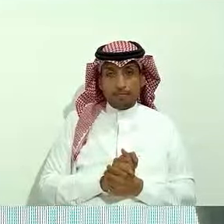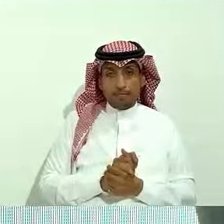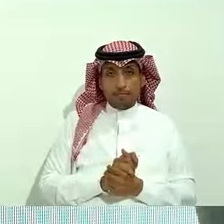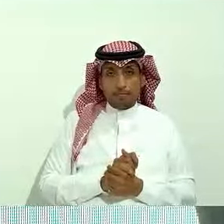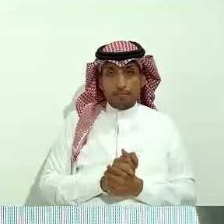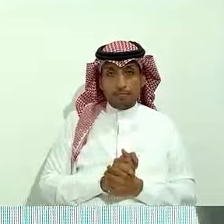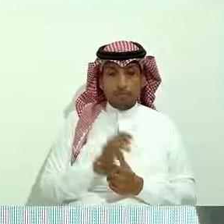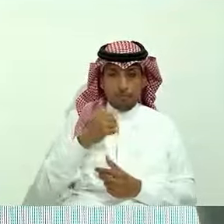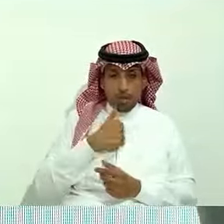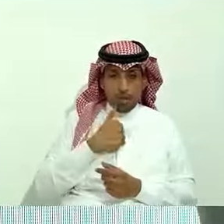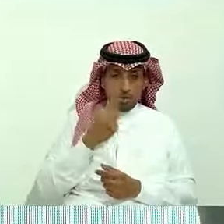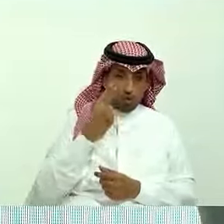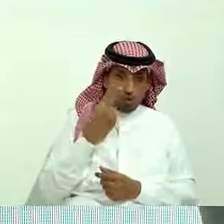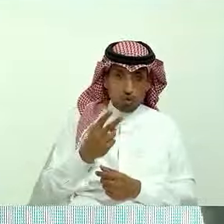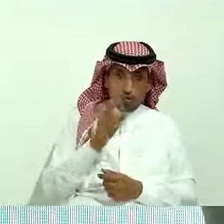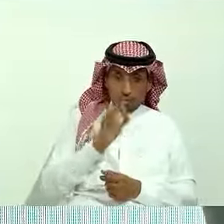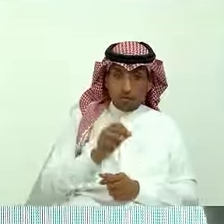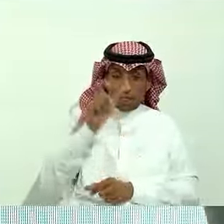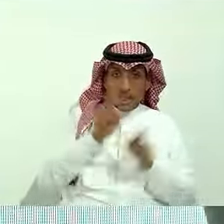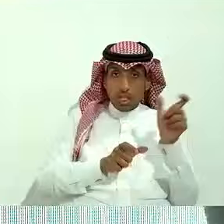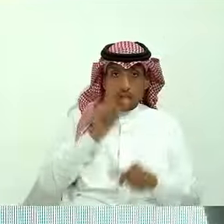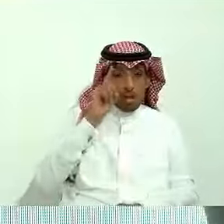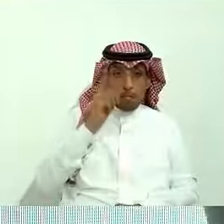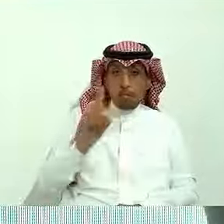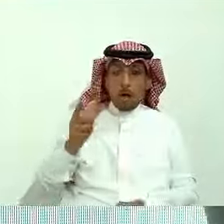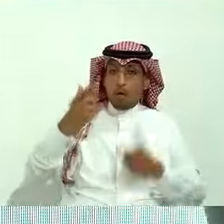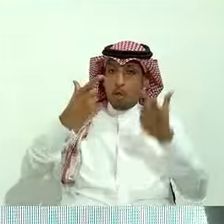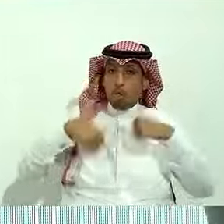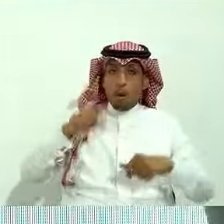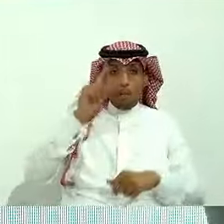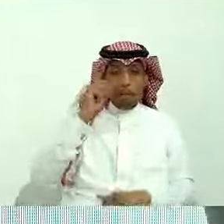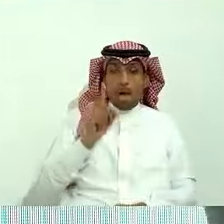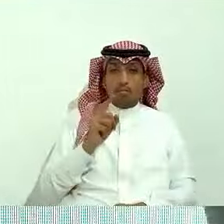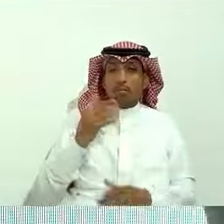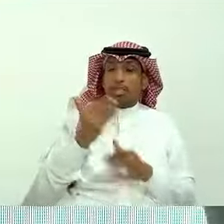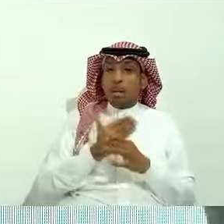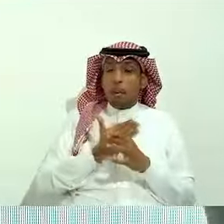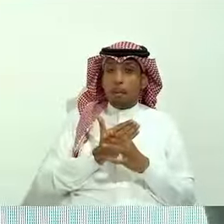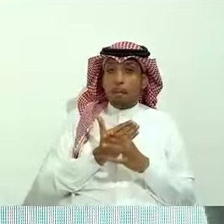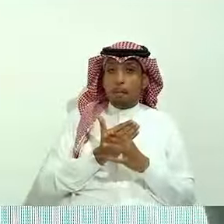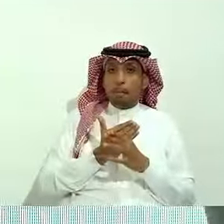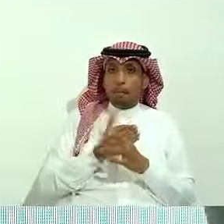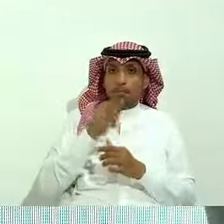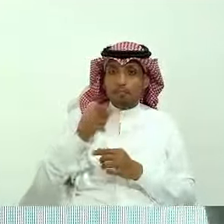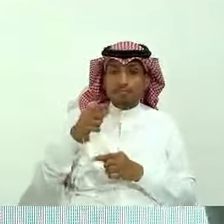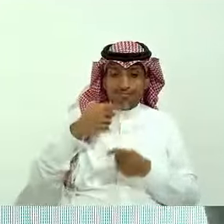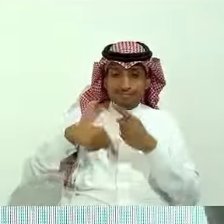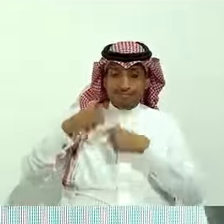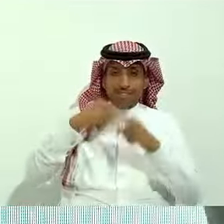اللي أنا أحسه أنه فعلاً الناس ما هي عارفة هذه الأزياء. ليش؟ المصادر قليلة،